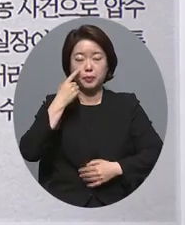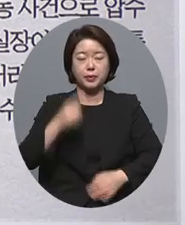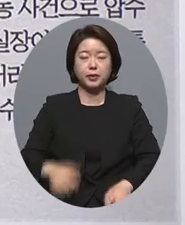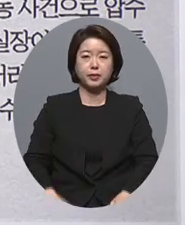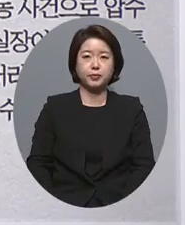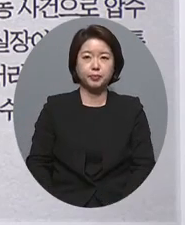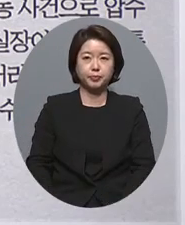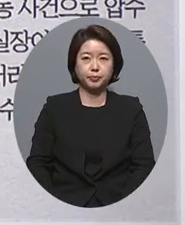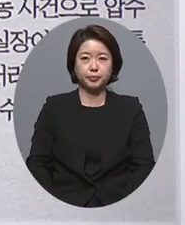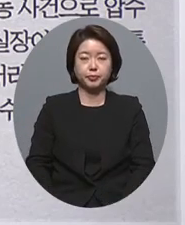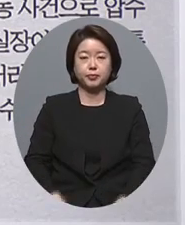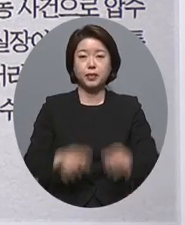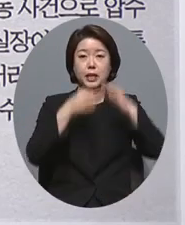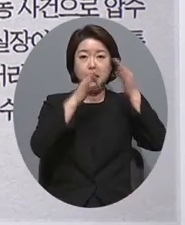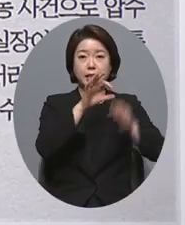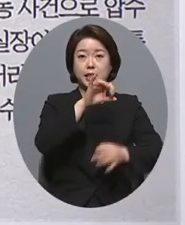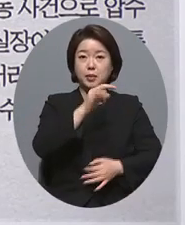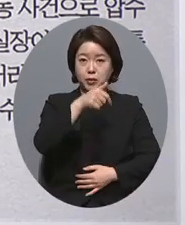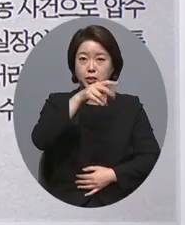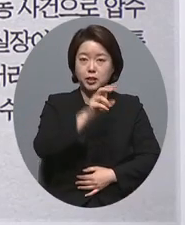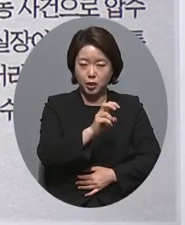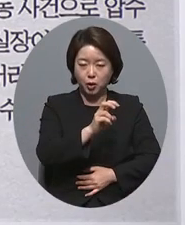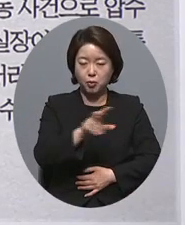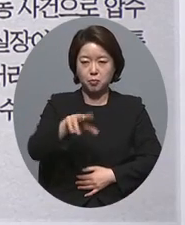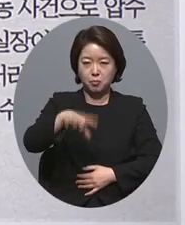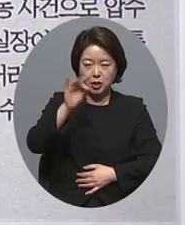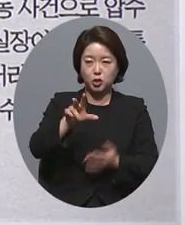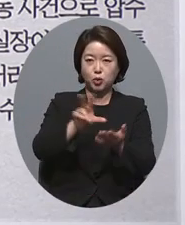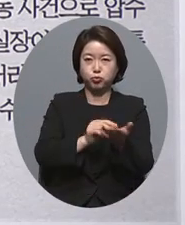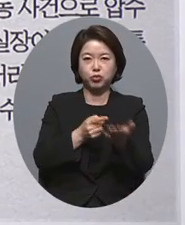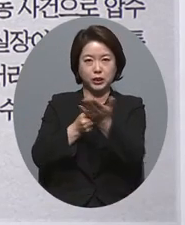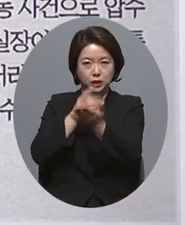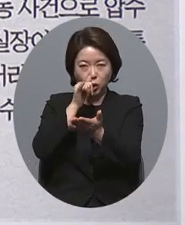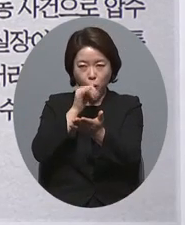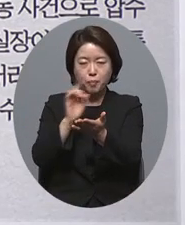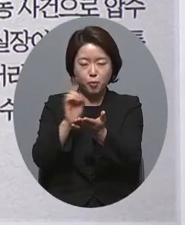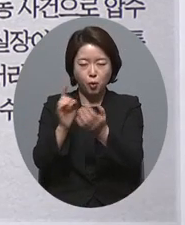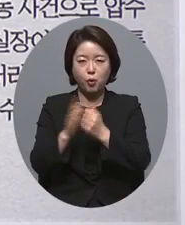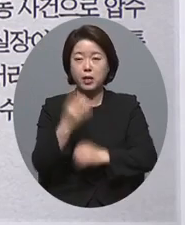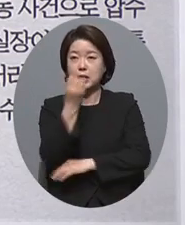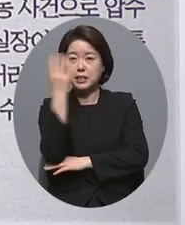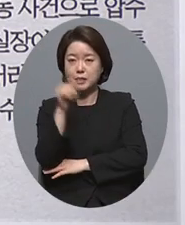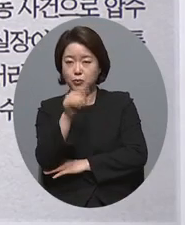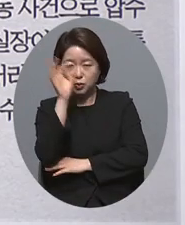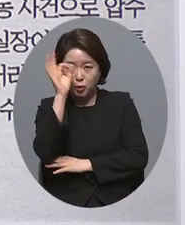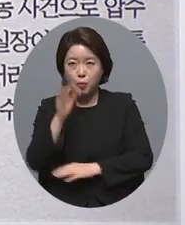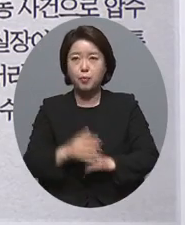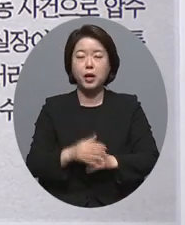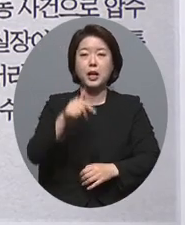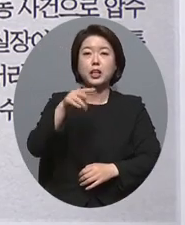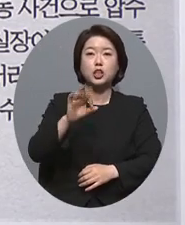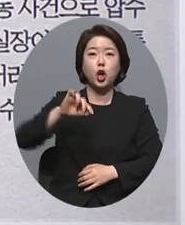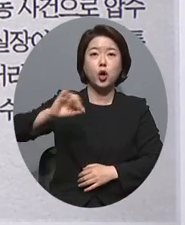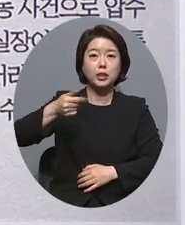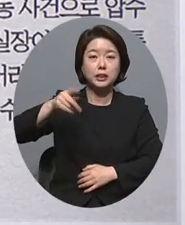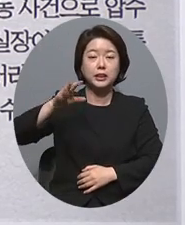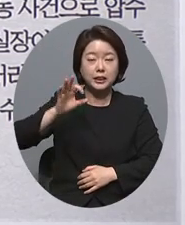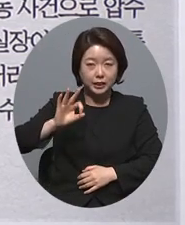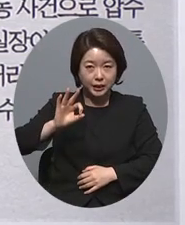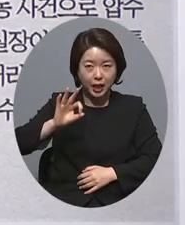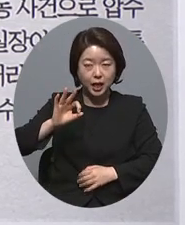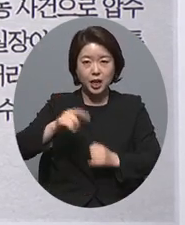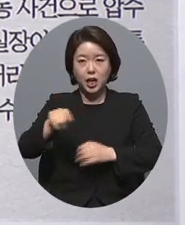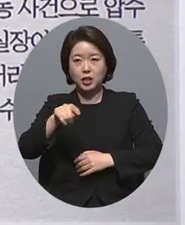자, 김의겸 의원은 먼저 문제 제기를 했습니다. 지금 신문은 이재명 최측근 정진상 출국 금지가 잡혀 있는데 다른 신문을